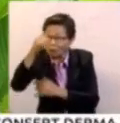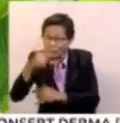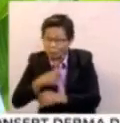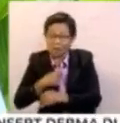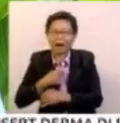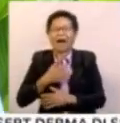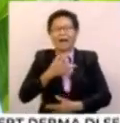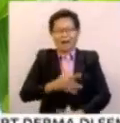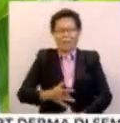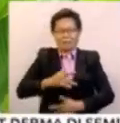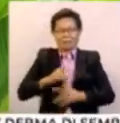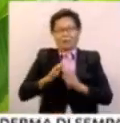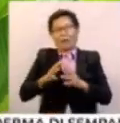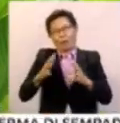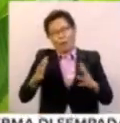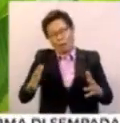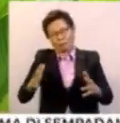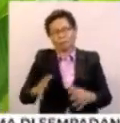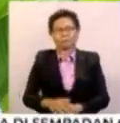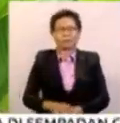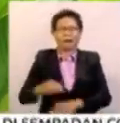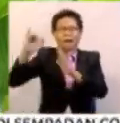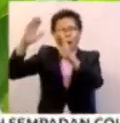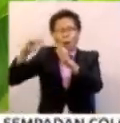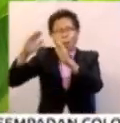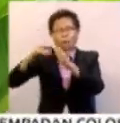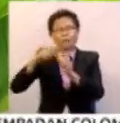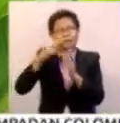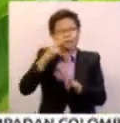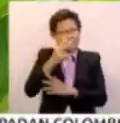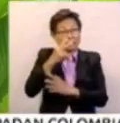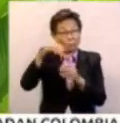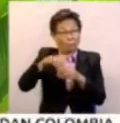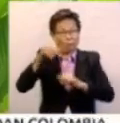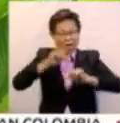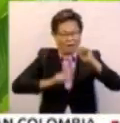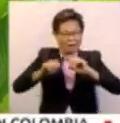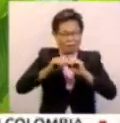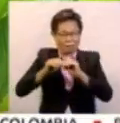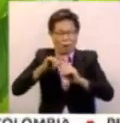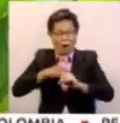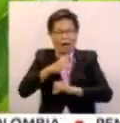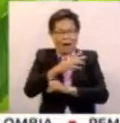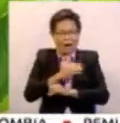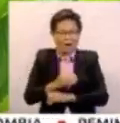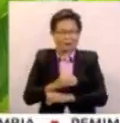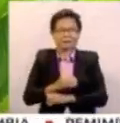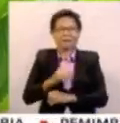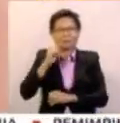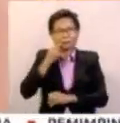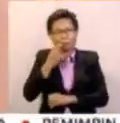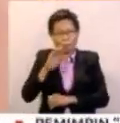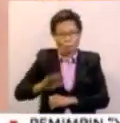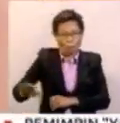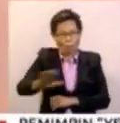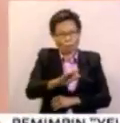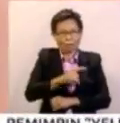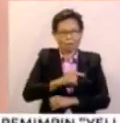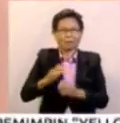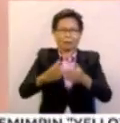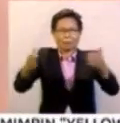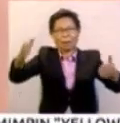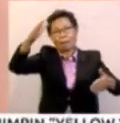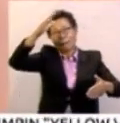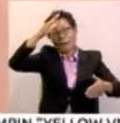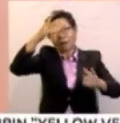I appreciate it very much. And hopefully you can see more of me acting, and hopefully I won't disappoint all of you. Dikabarkan